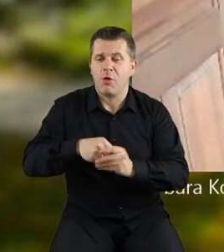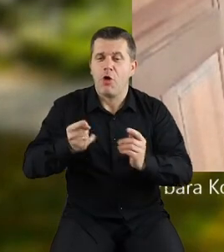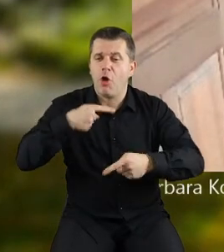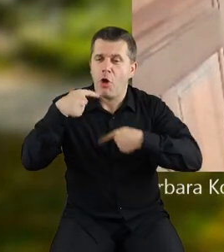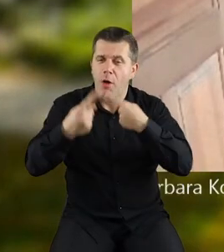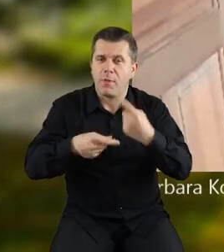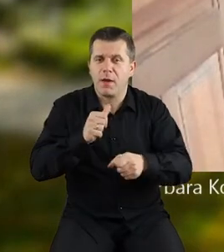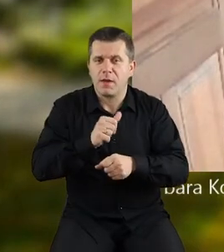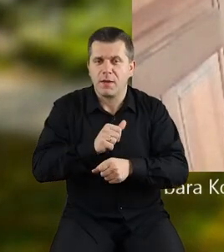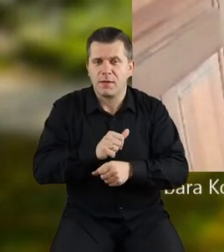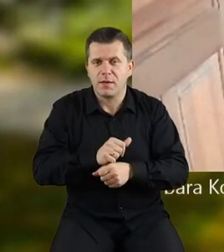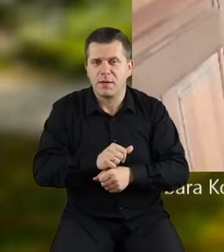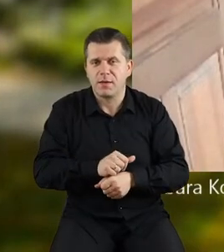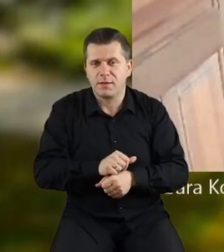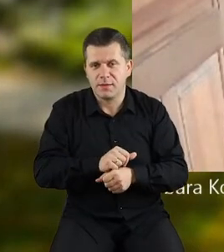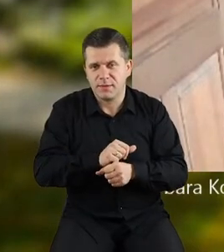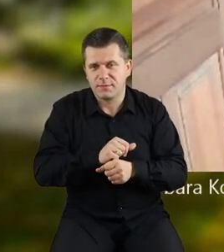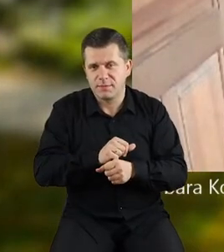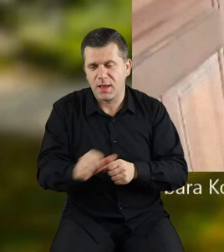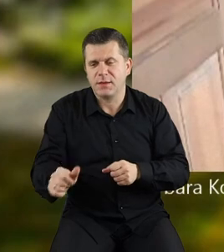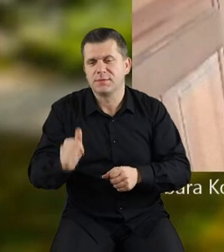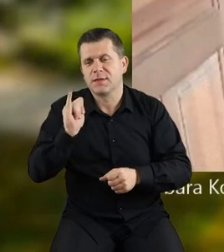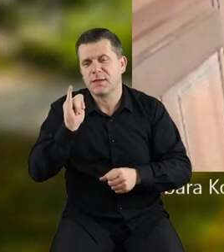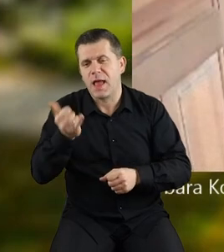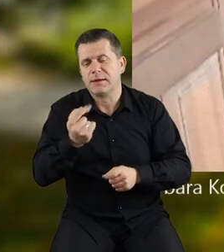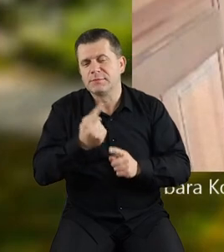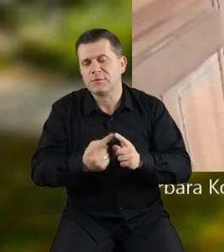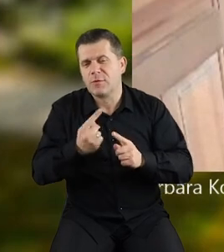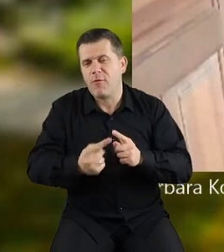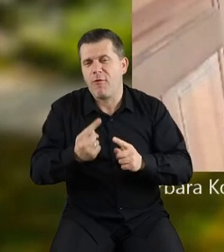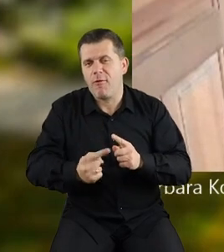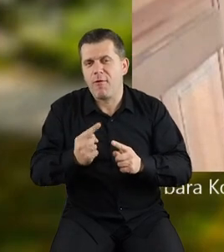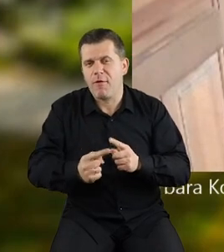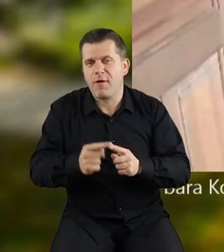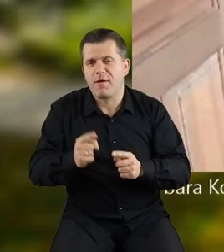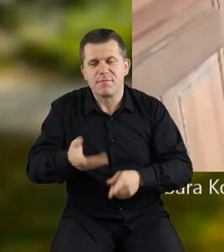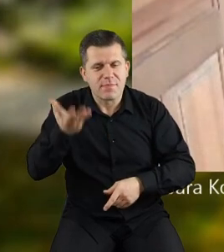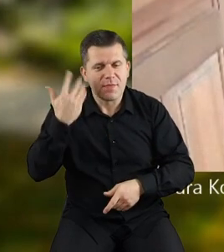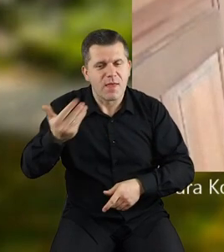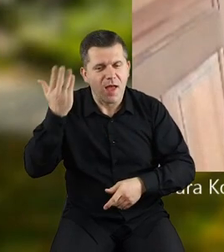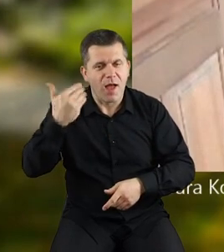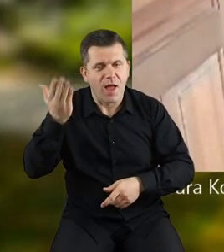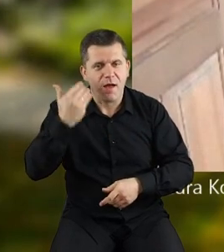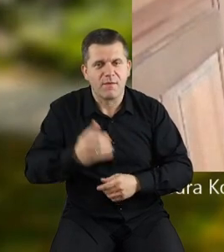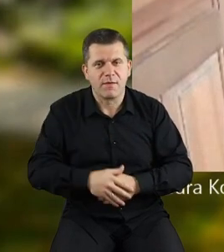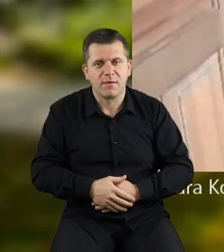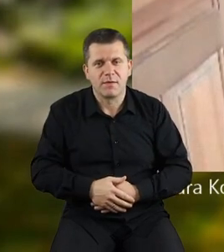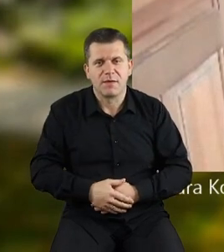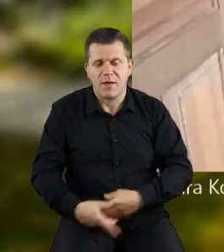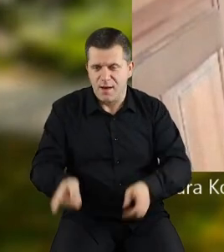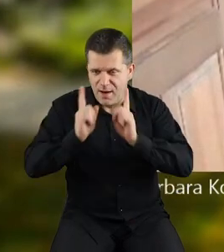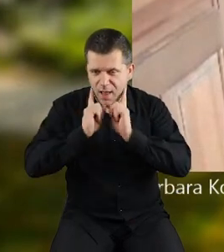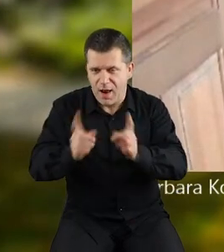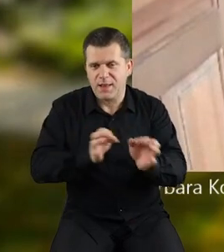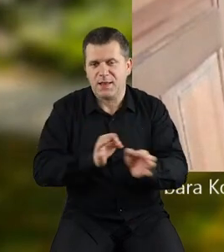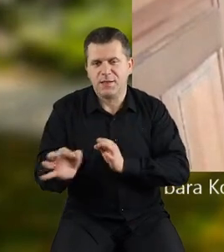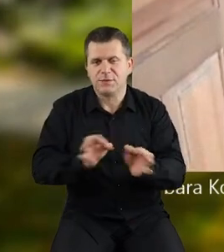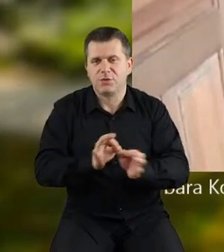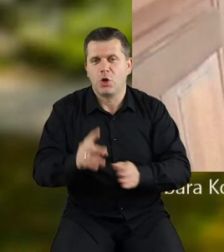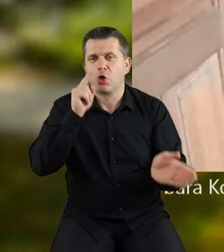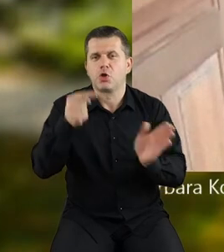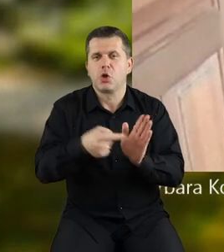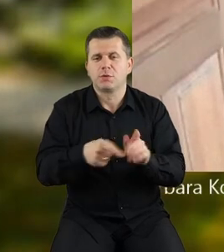w tej opowieści tak poczciwie i miłosiernie jakieś ziarnko dawnej, całkiem realnej